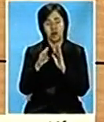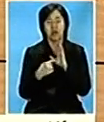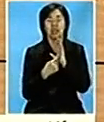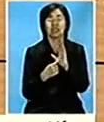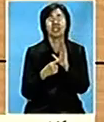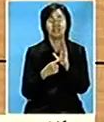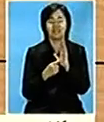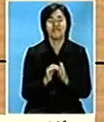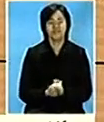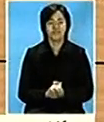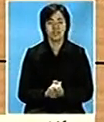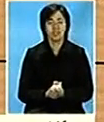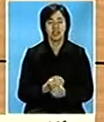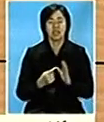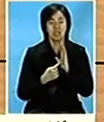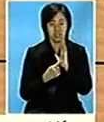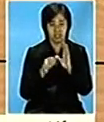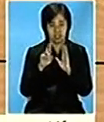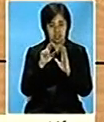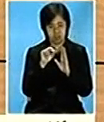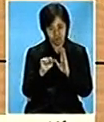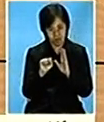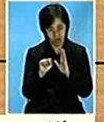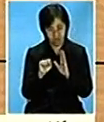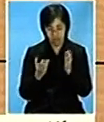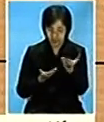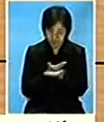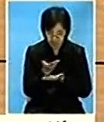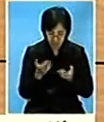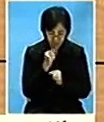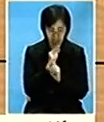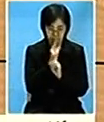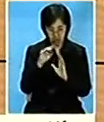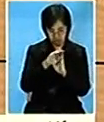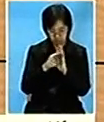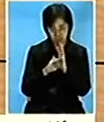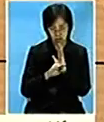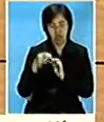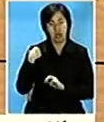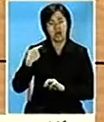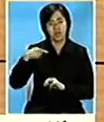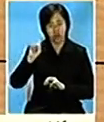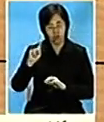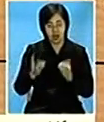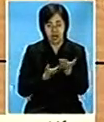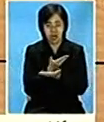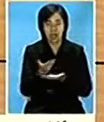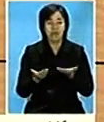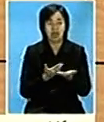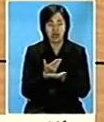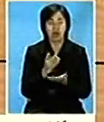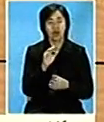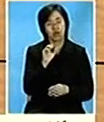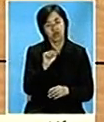เนี่ยนำไปปฏิบัติให้เข้าเกณฑ์มันจะเป็นประโยชน์ในการพิจารณาของสภาทั้งส